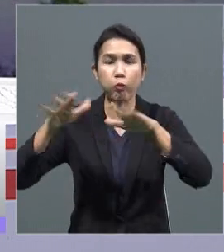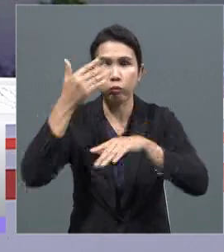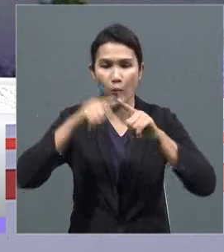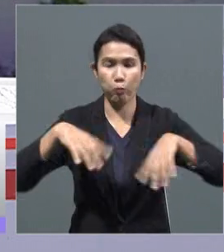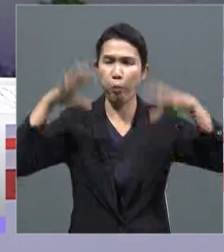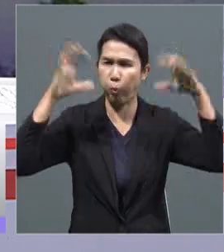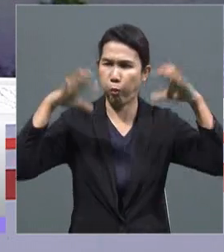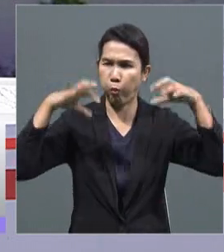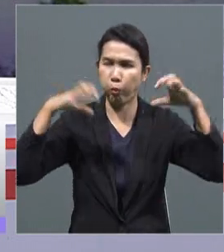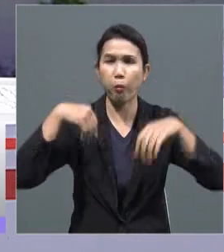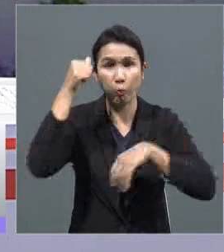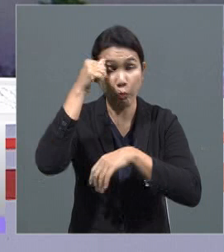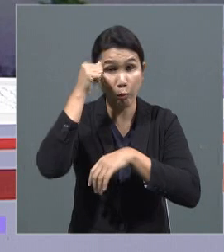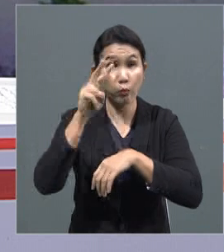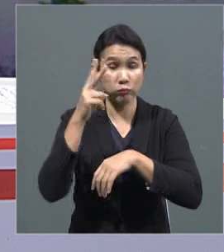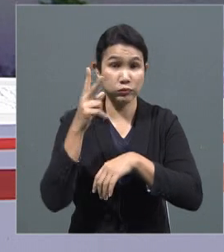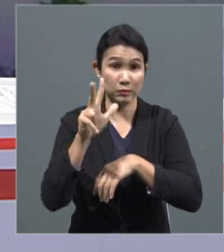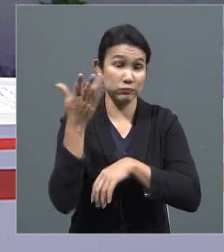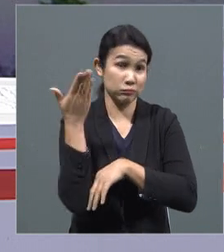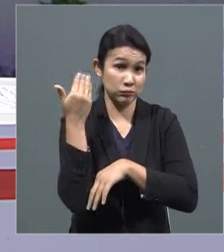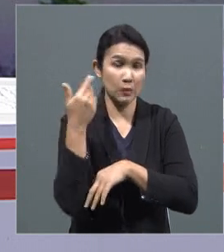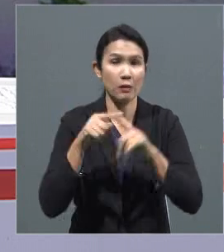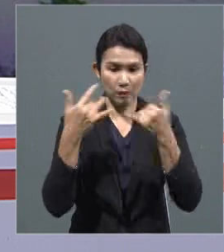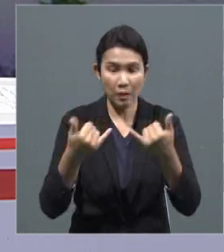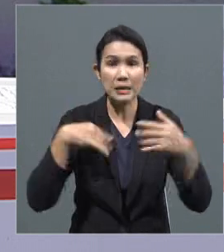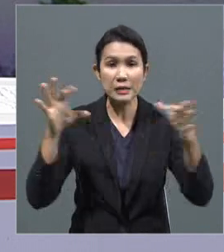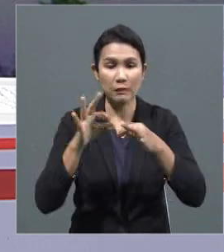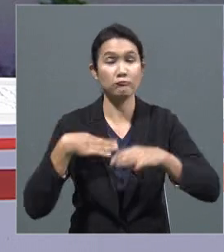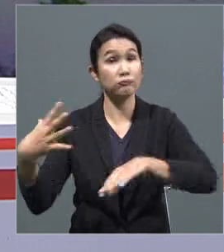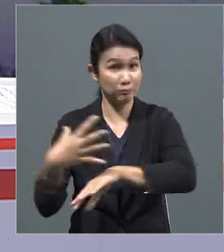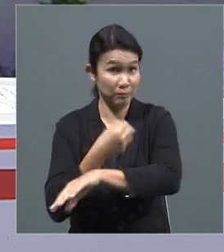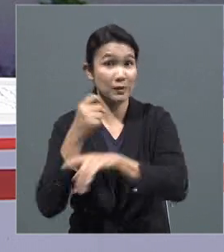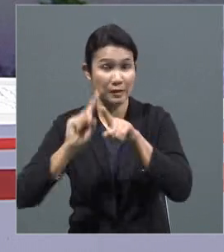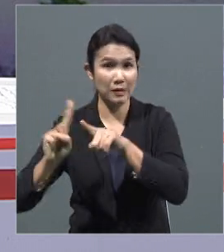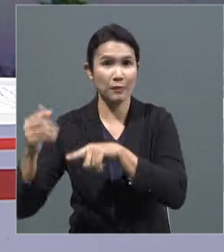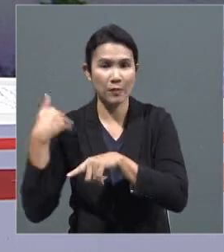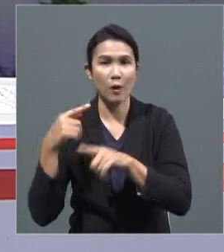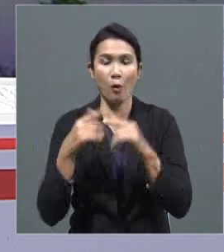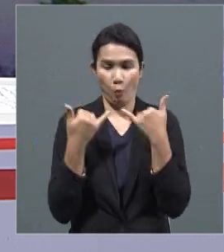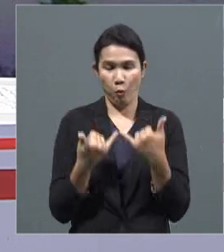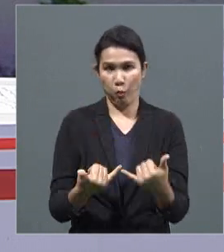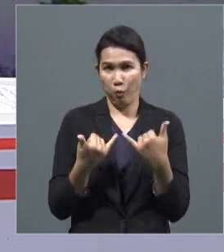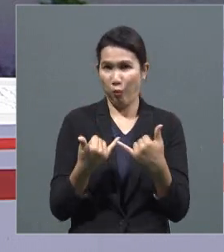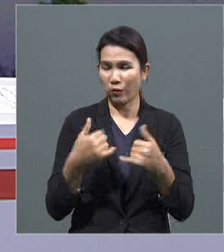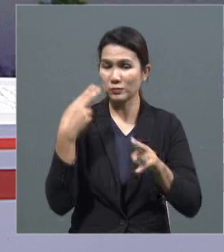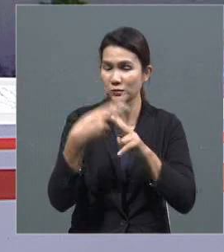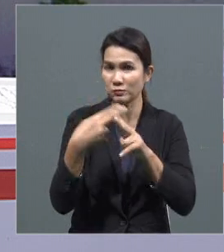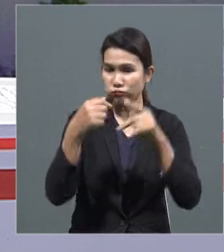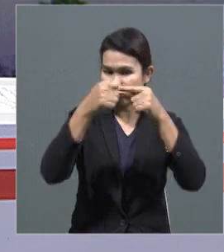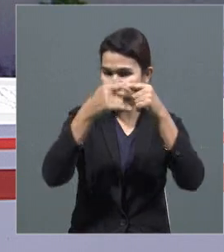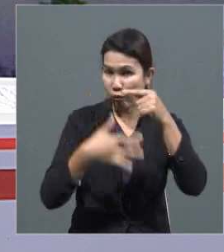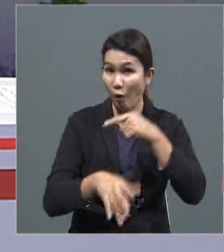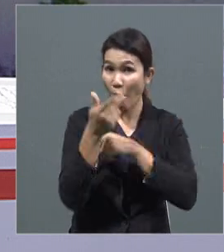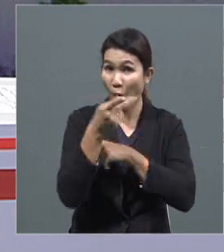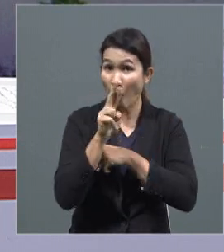กหนักเหลือเกินในช่วง 2-3 วันที่ผ่านมารวมถึงสถานการณ์การบ้านการเมืองด้วยตอนนี้โผครม.เป็นอย่างไรกันบ้างคะ คือโ